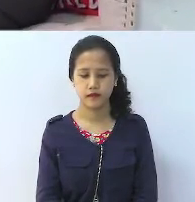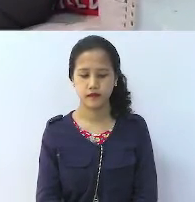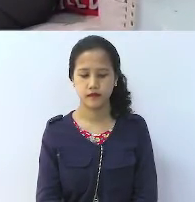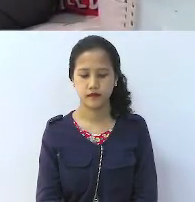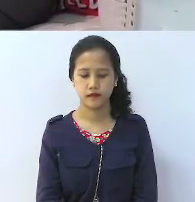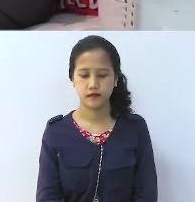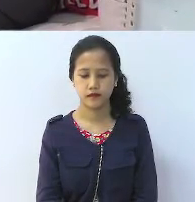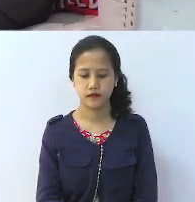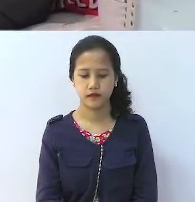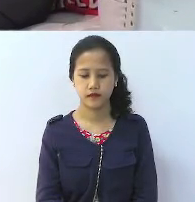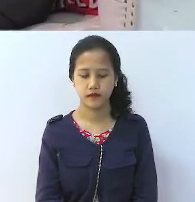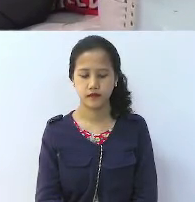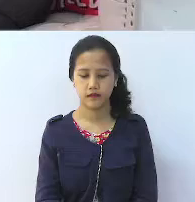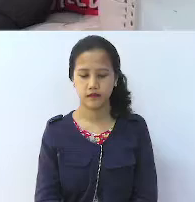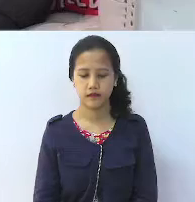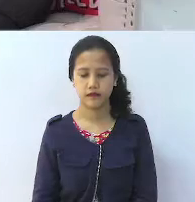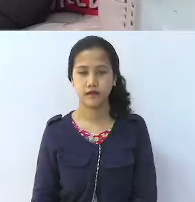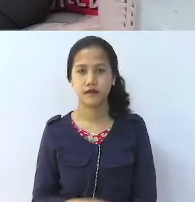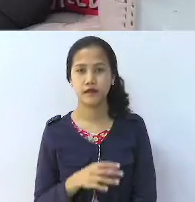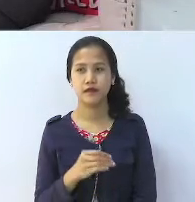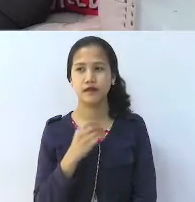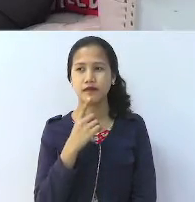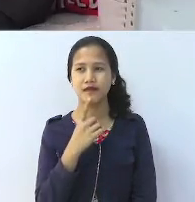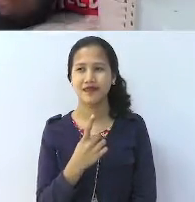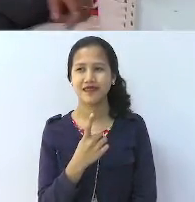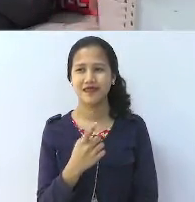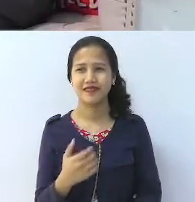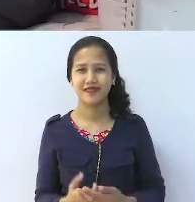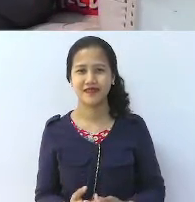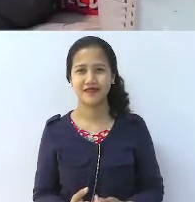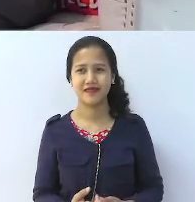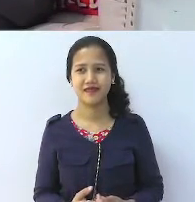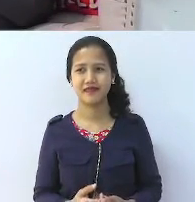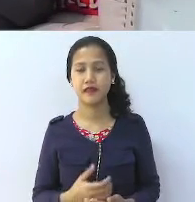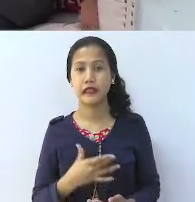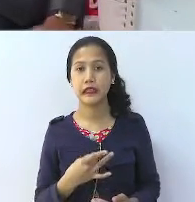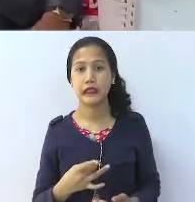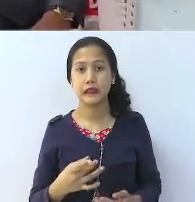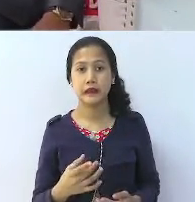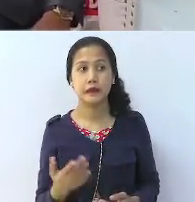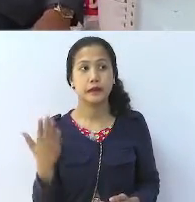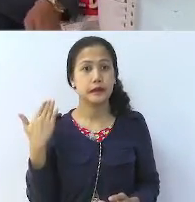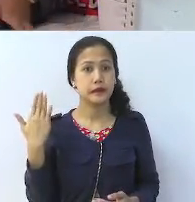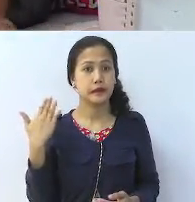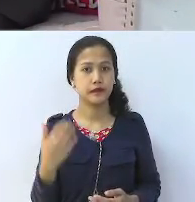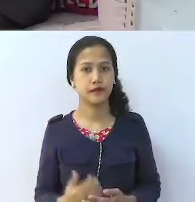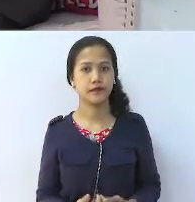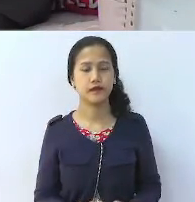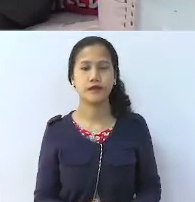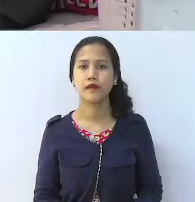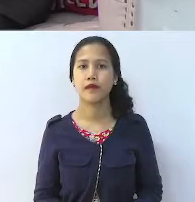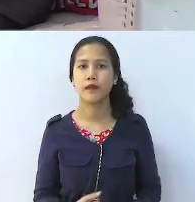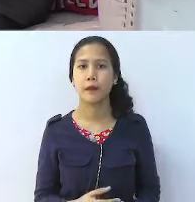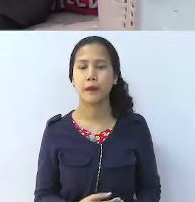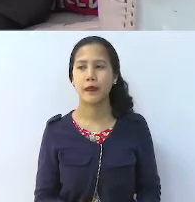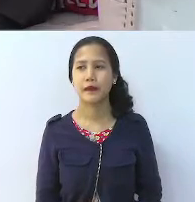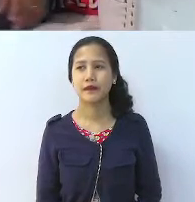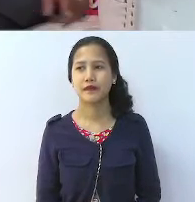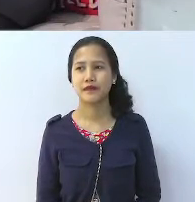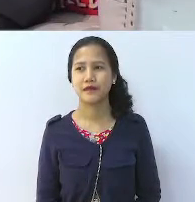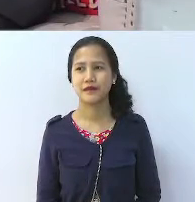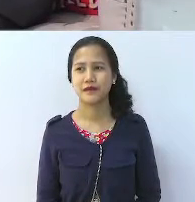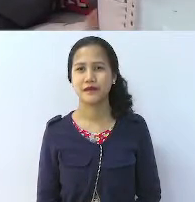treasurer po natin. Oo. Ay, anong year na ba ni Ma'am? Ano third year na ba yan si Ma'am Leslie? Third year yan, di ba? O, third year na po